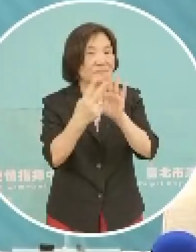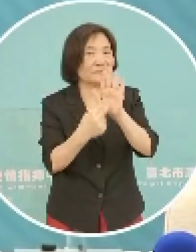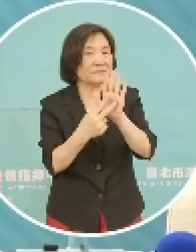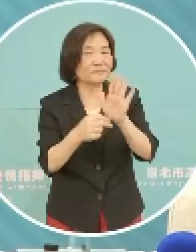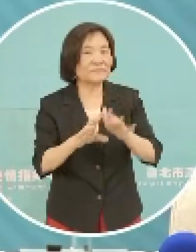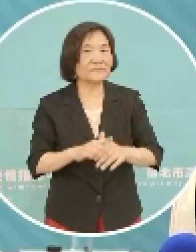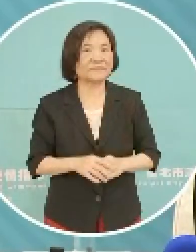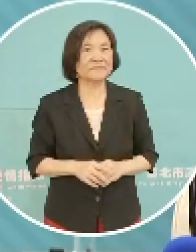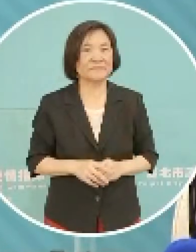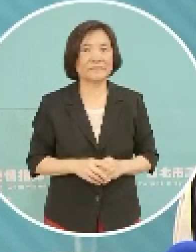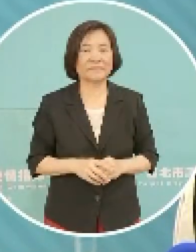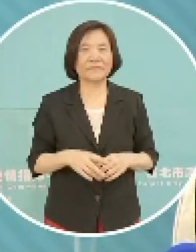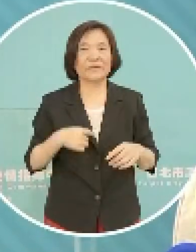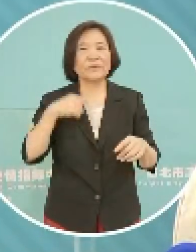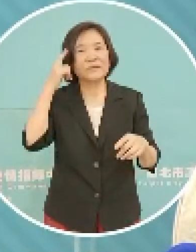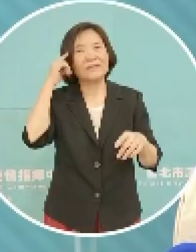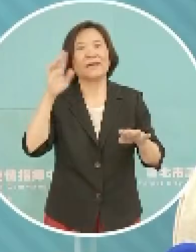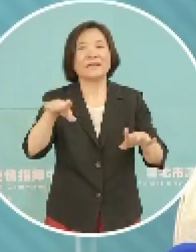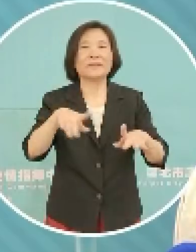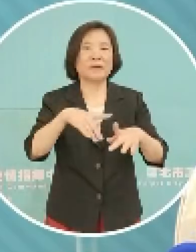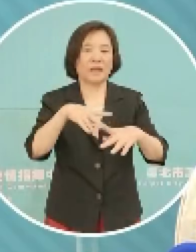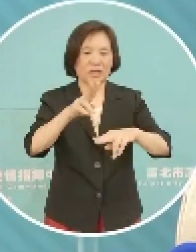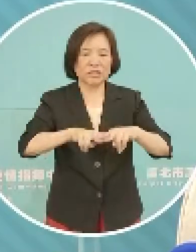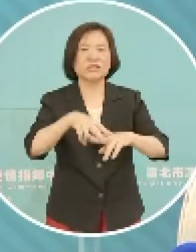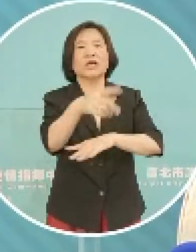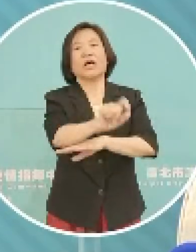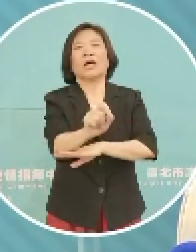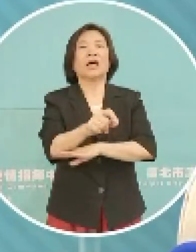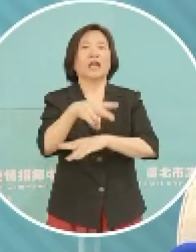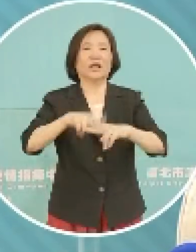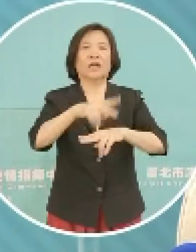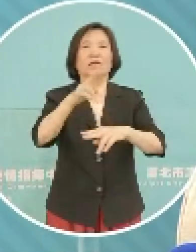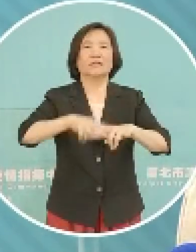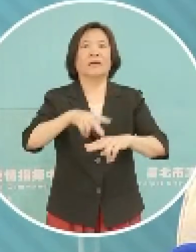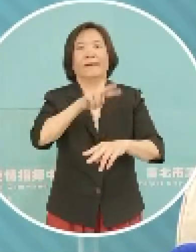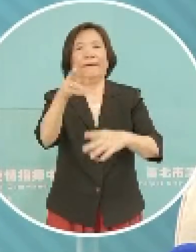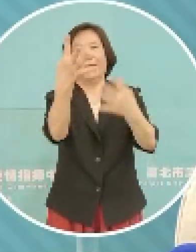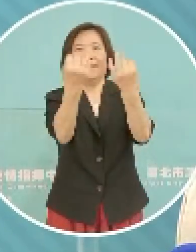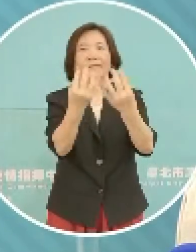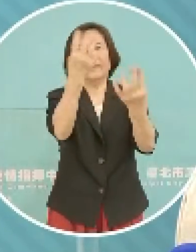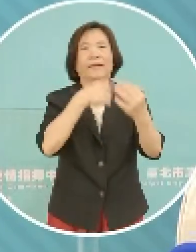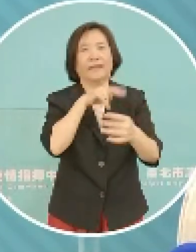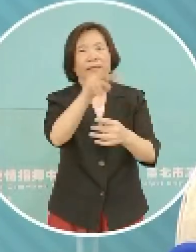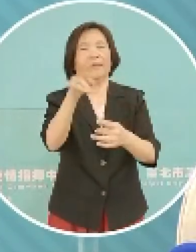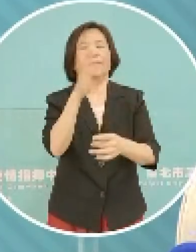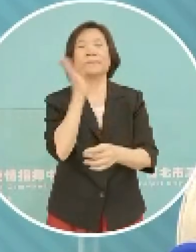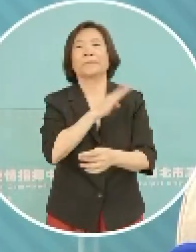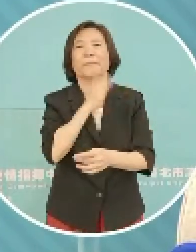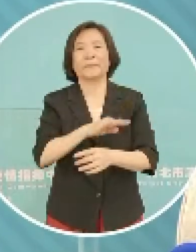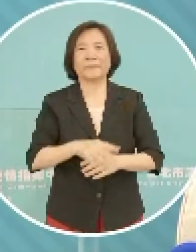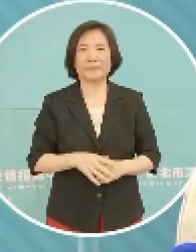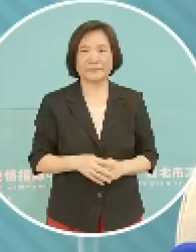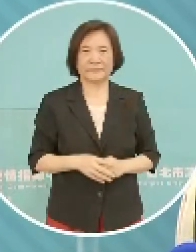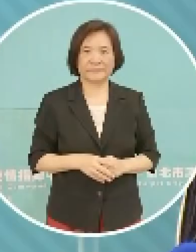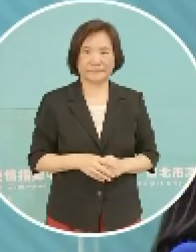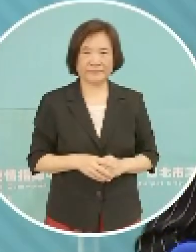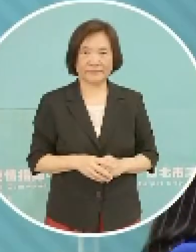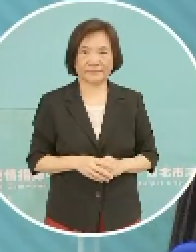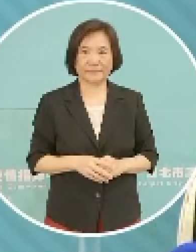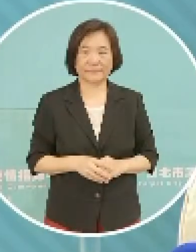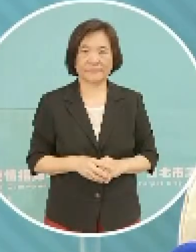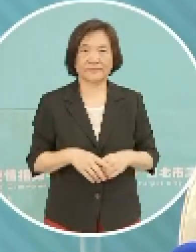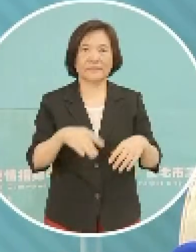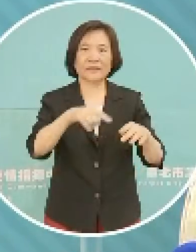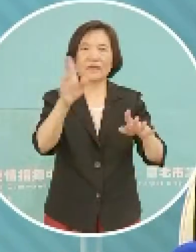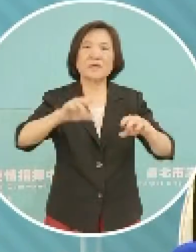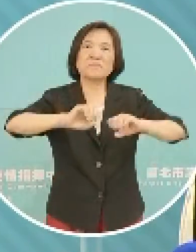裕呢？ 不要坐在办公室看数字了，我跟你讲哦，像那个公